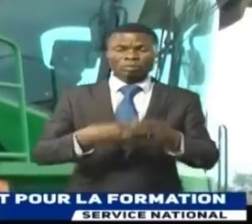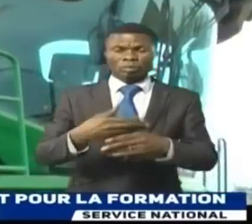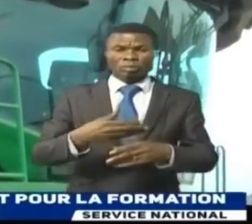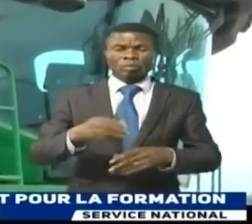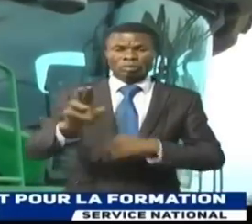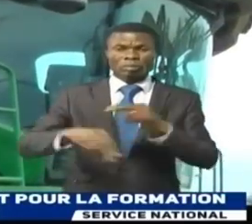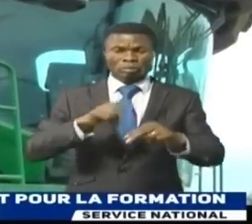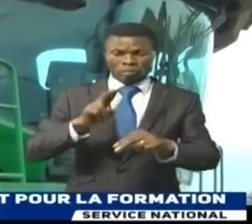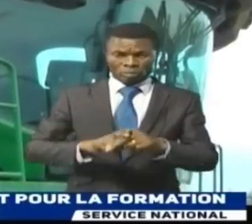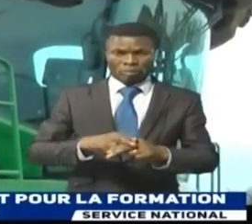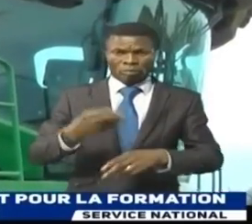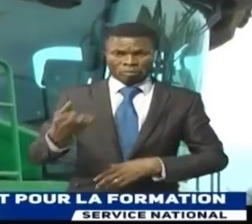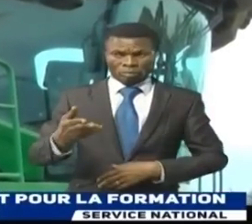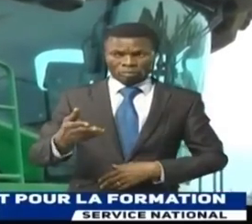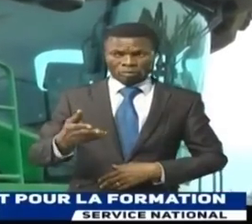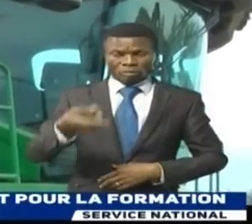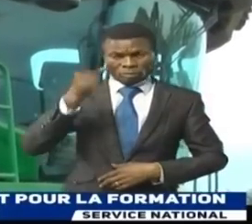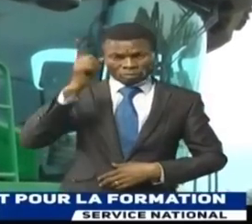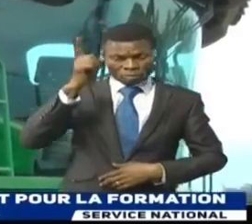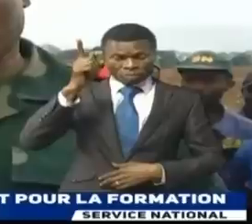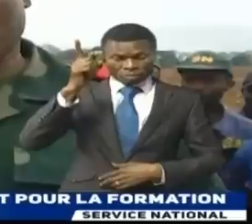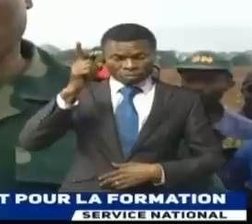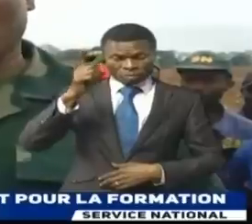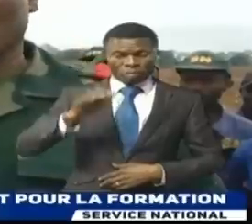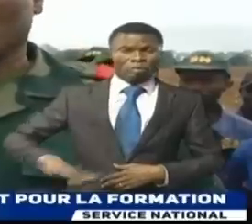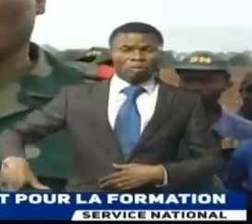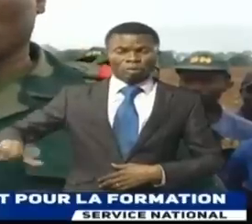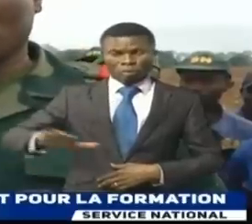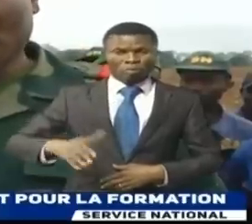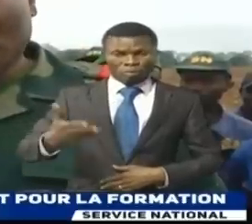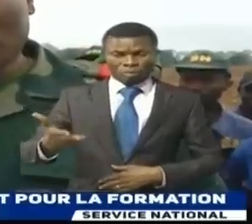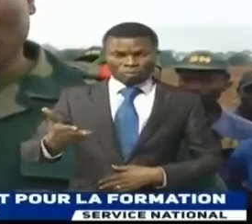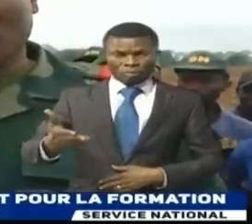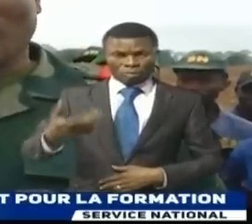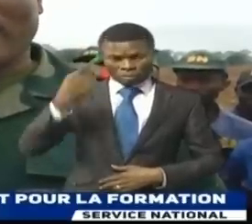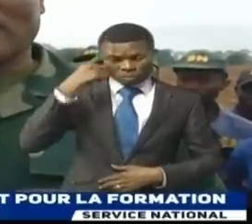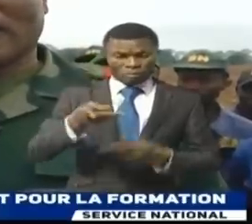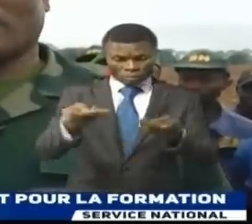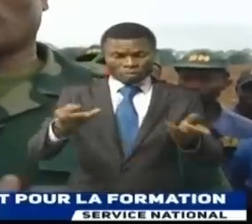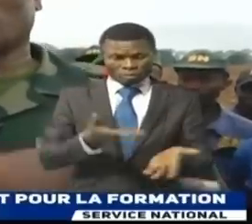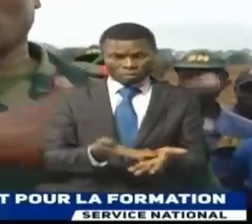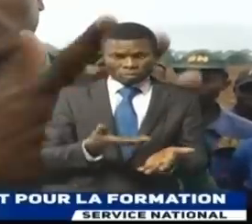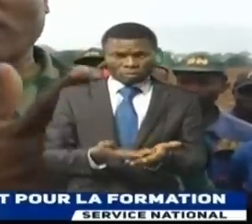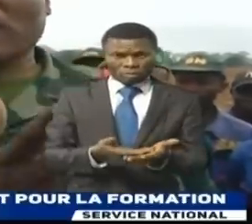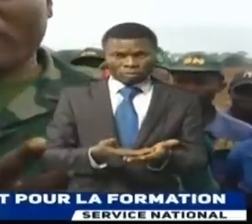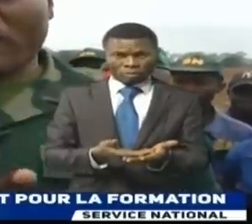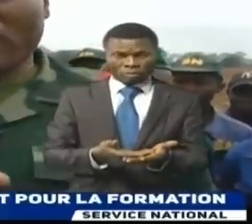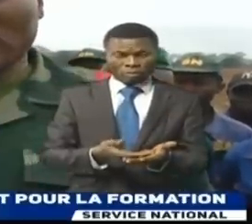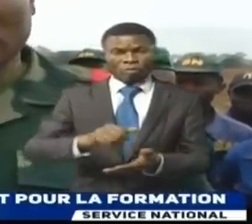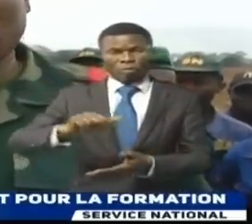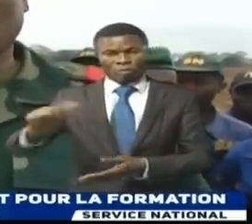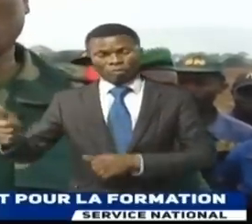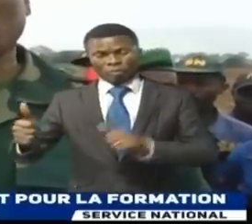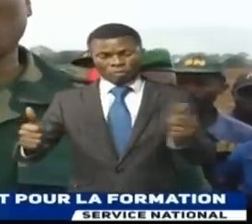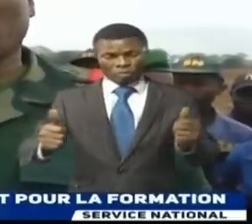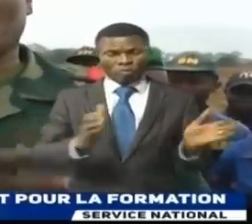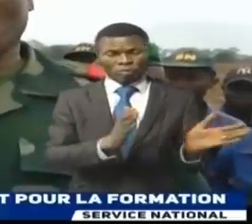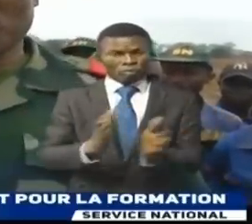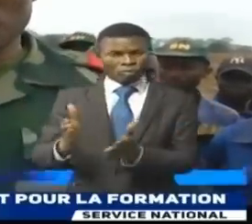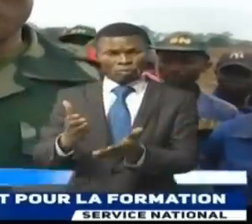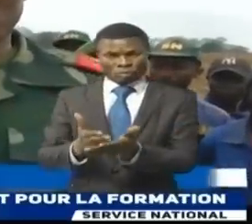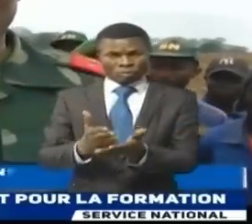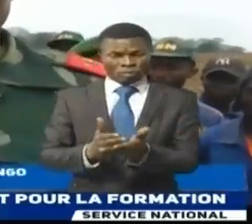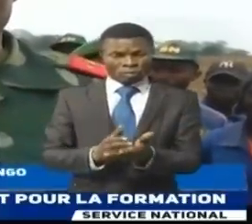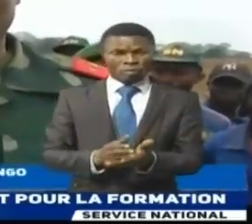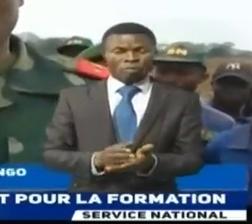est en train de se déployer sur l'ensemble. Donc ce site, c'est en dehors des autres que vous avez visités,